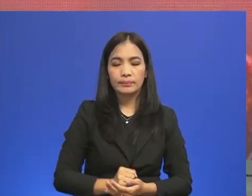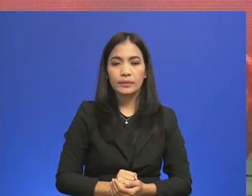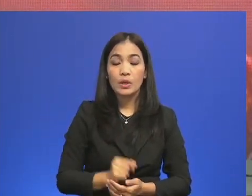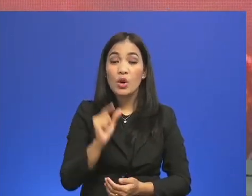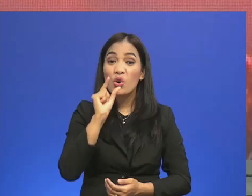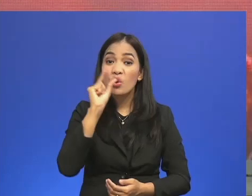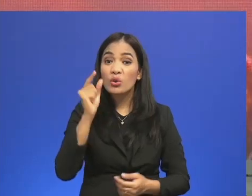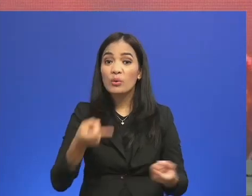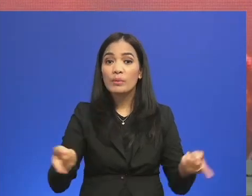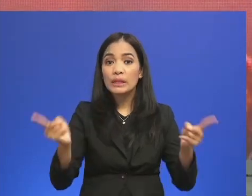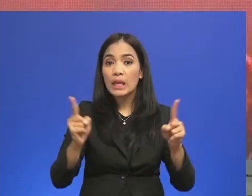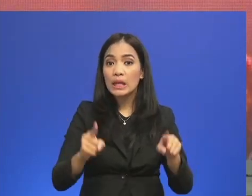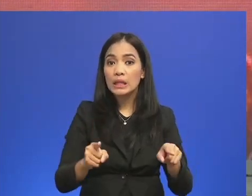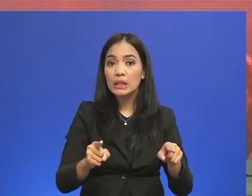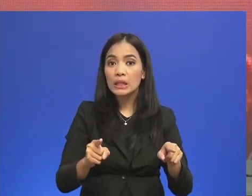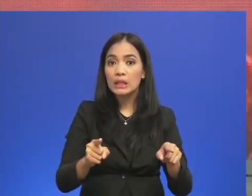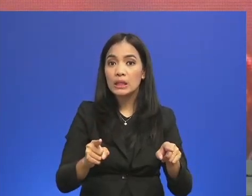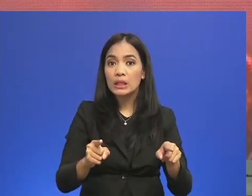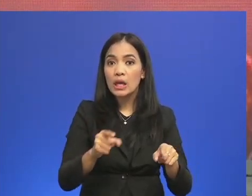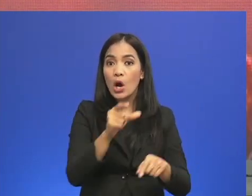untuk menjadi seorang yang